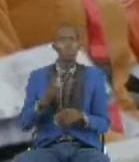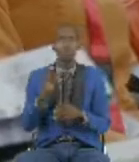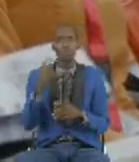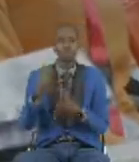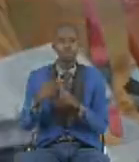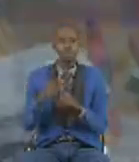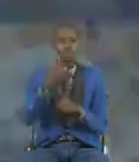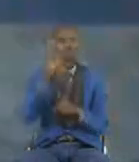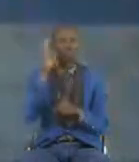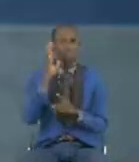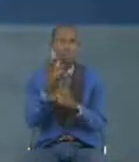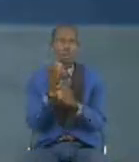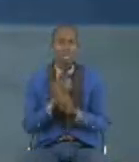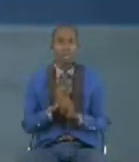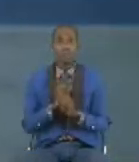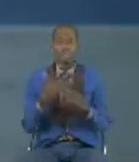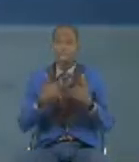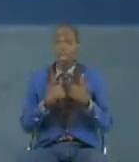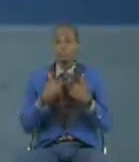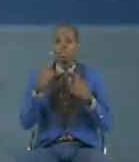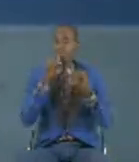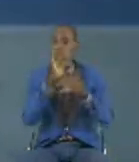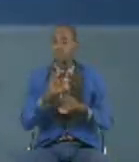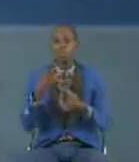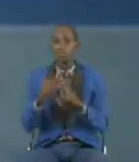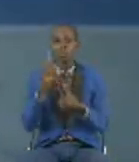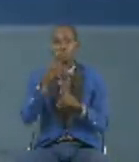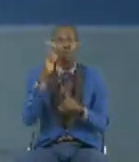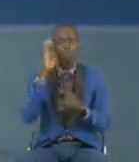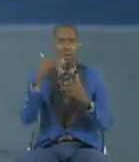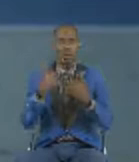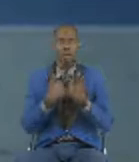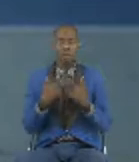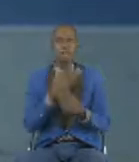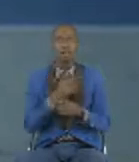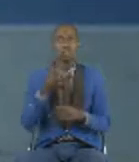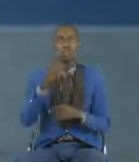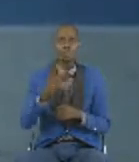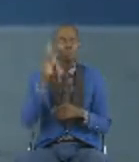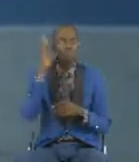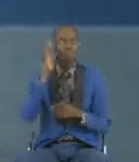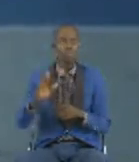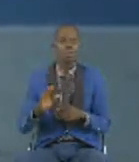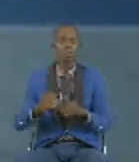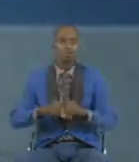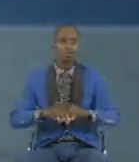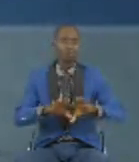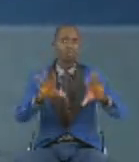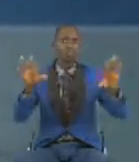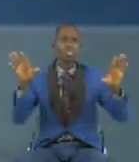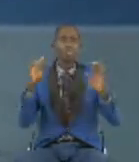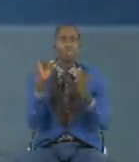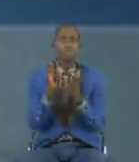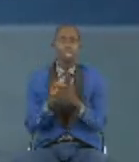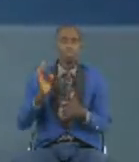les aurez. Les bénédictions de la parole, vous les aurez. Et vous partagerez ces profits de la parole